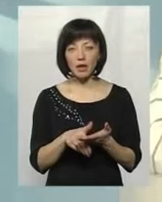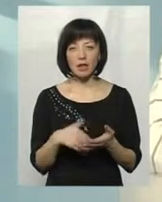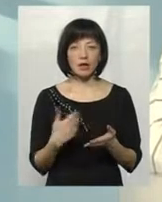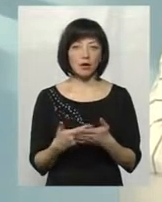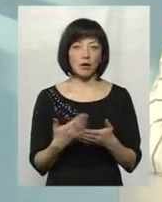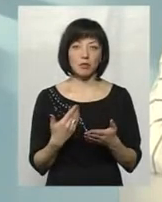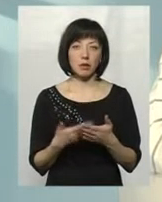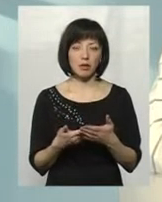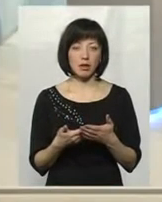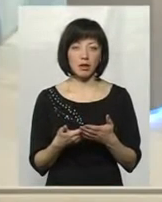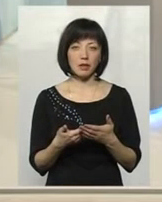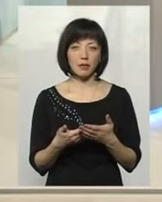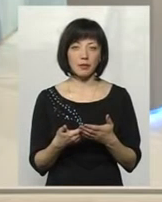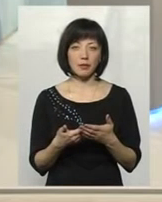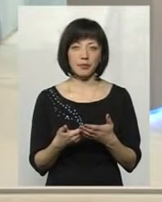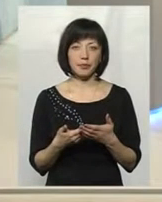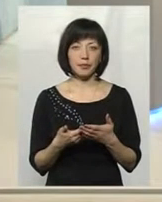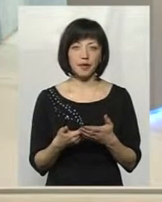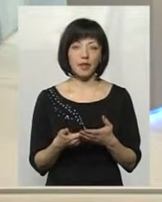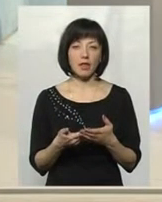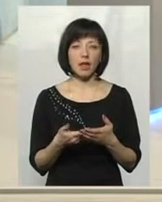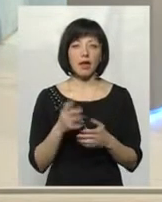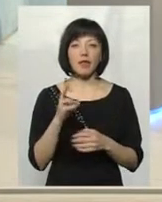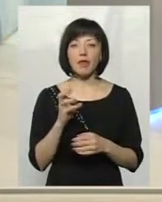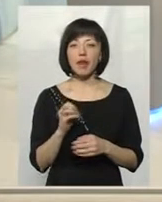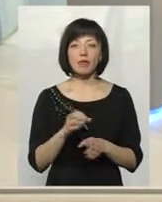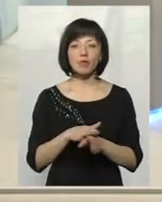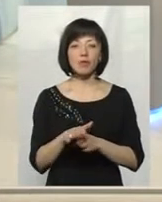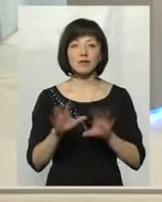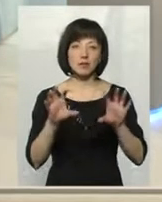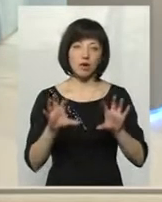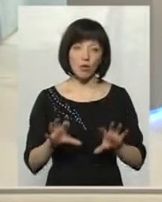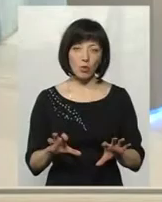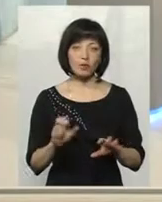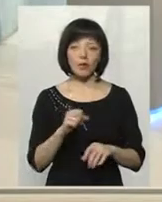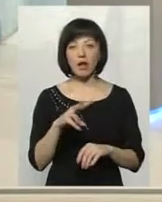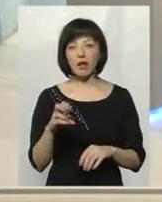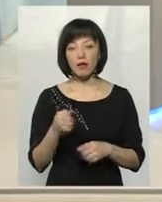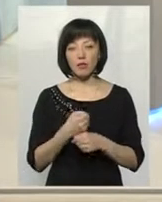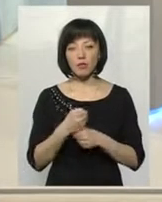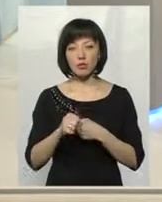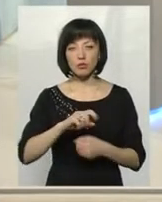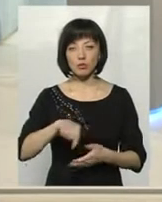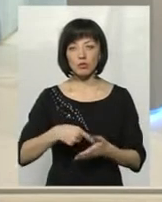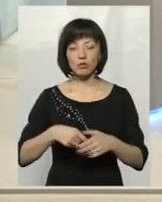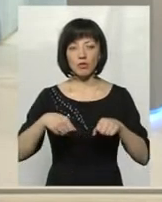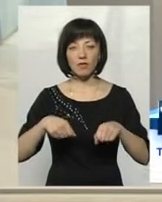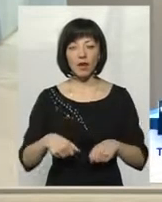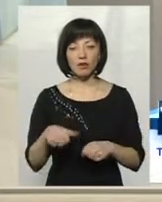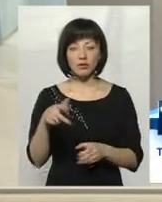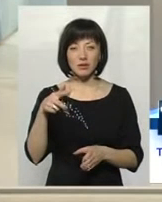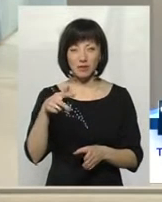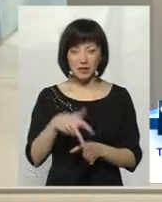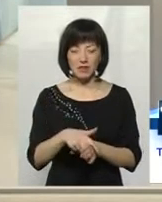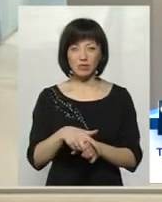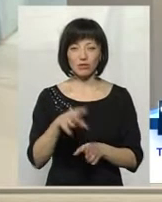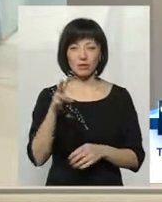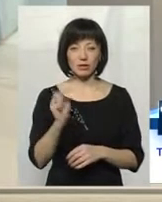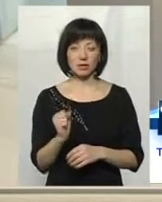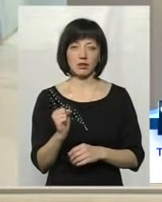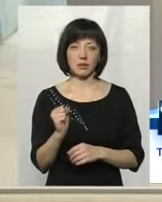скажімо так, не зовсім, можливо, законними, але які примушують міську владу тиснути якимось чином